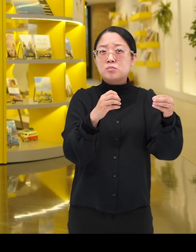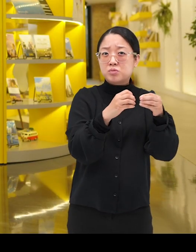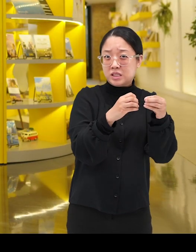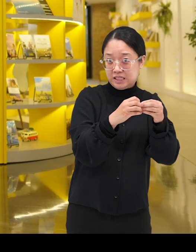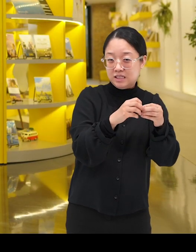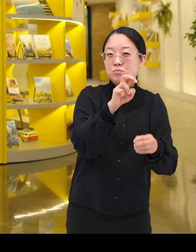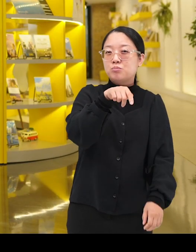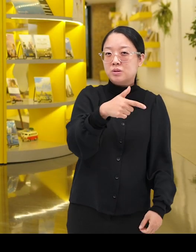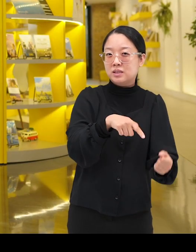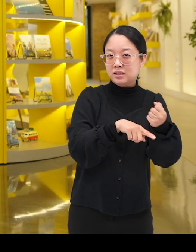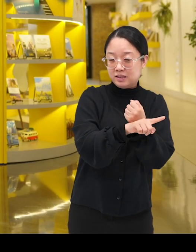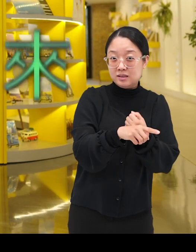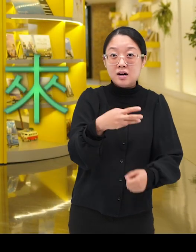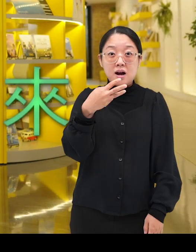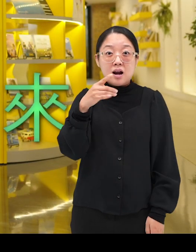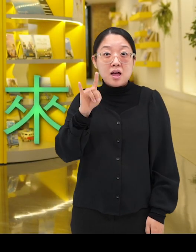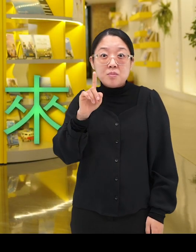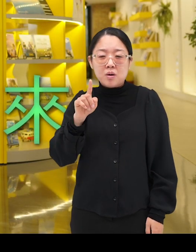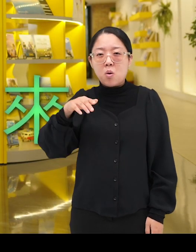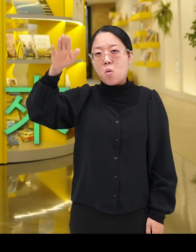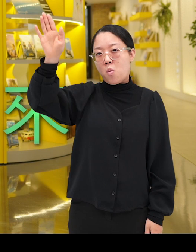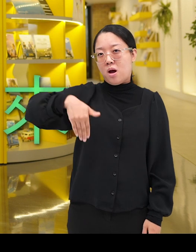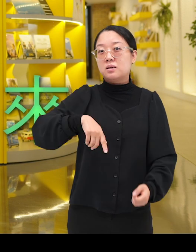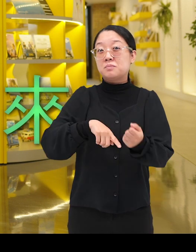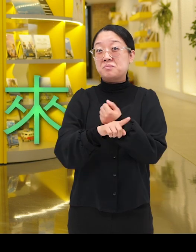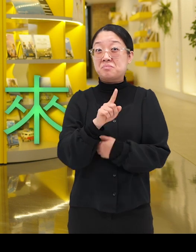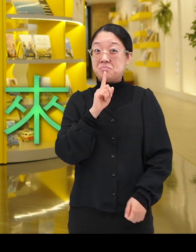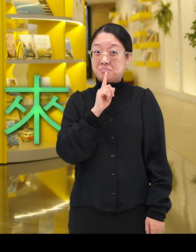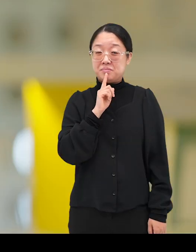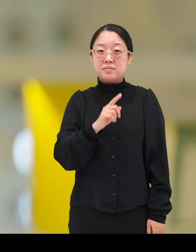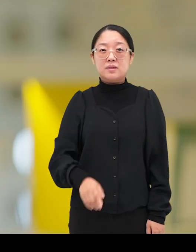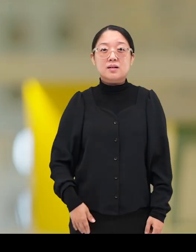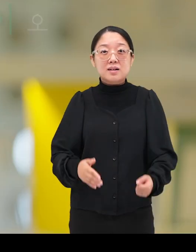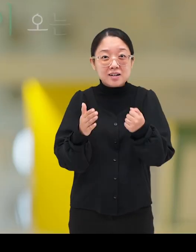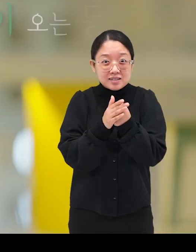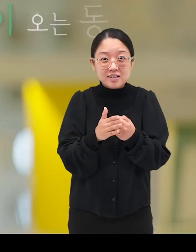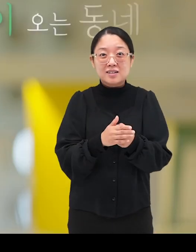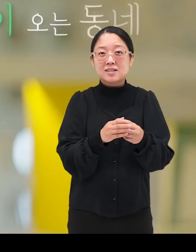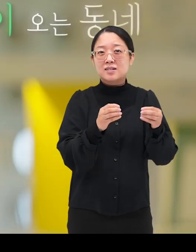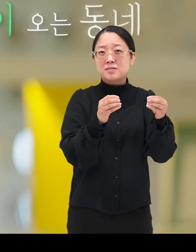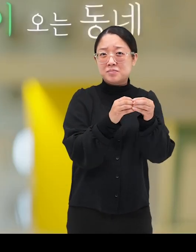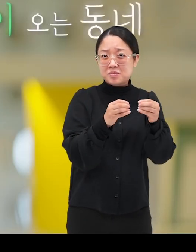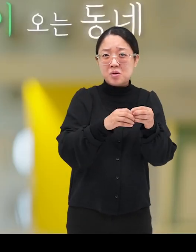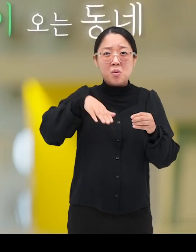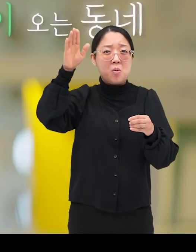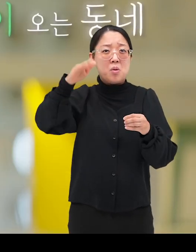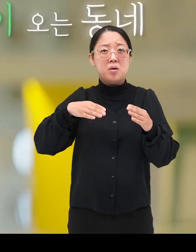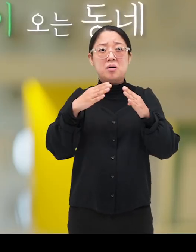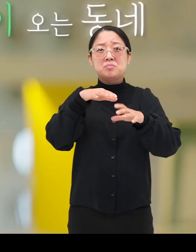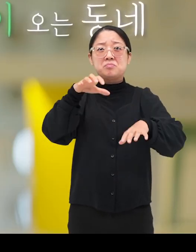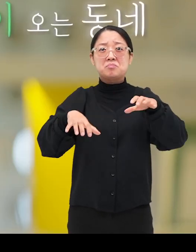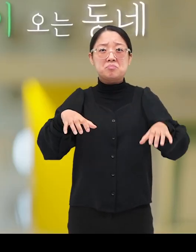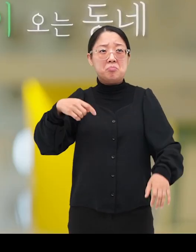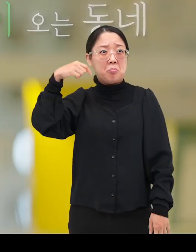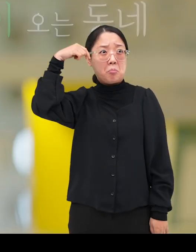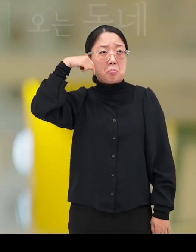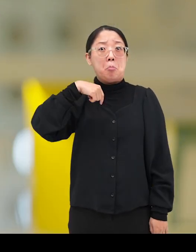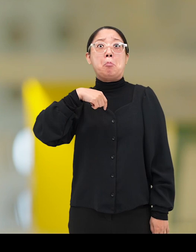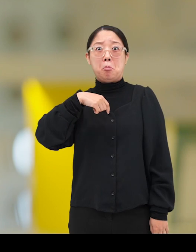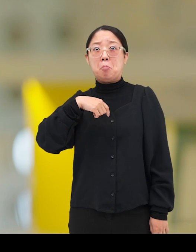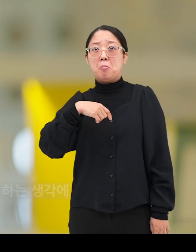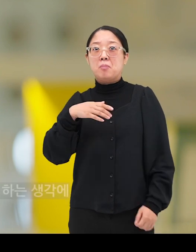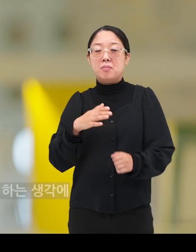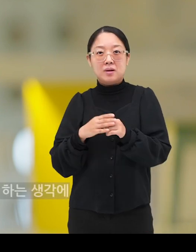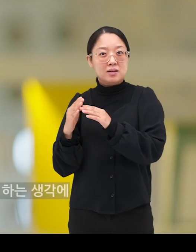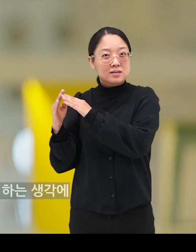글 문자고 레자는 올레자더라고요. 그래서 글 문장이 오는 동네라는 느낌이